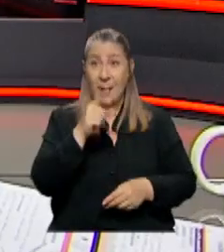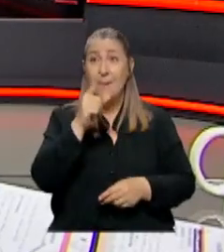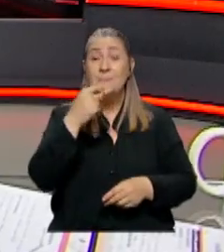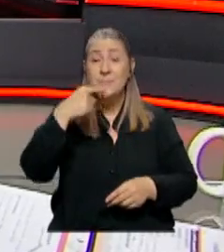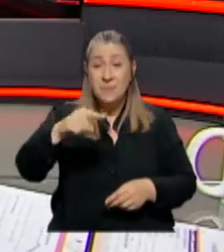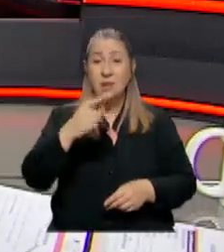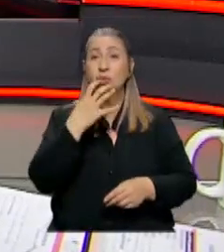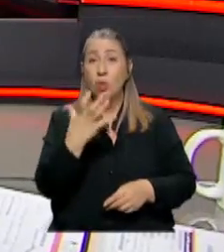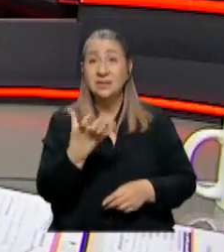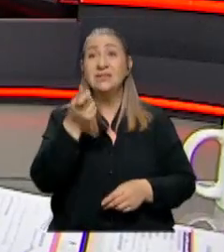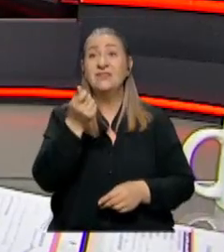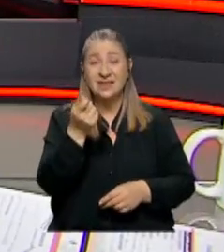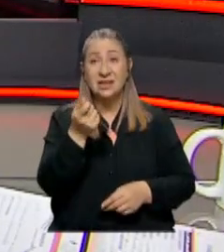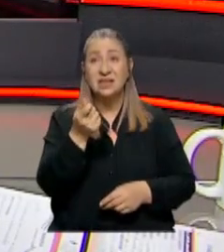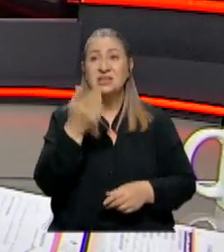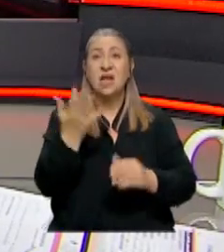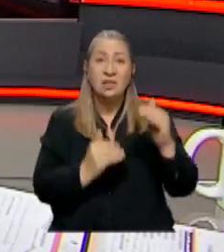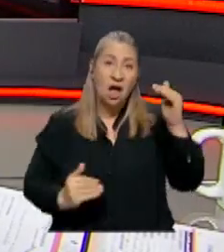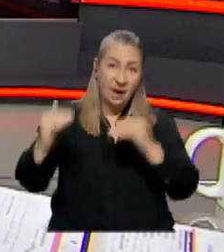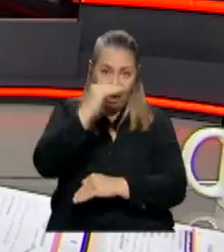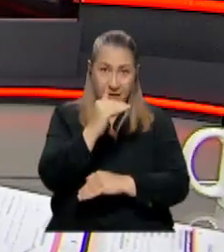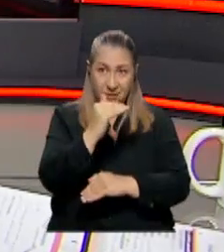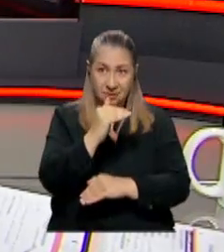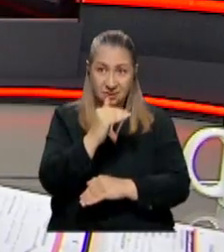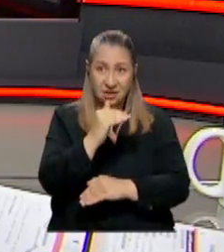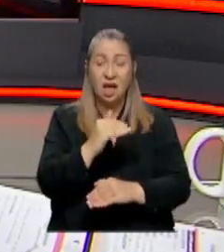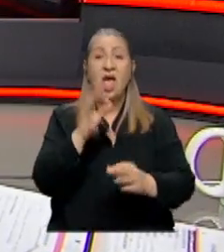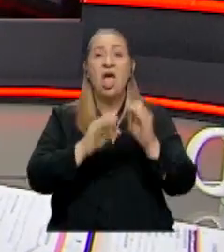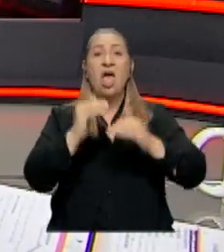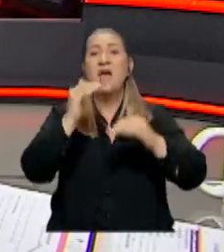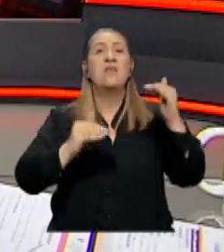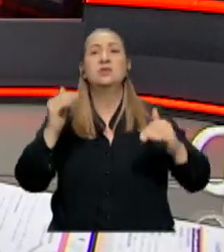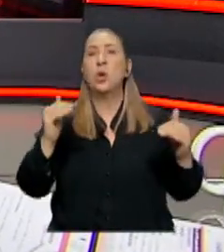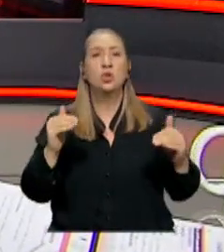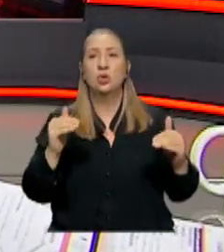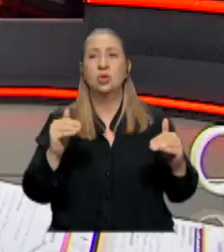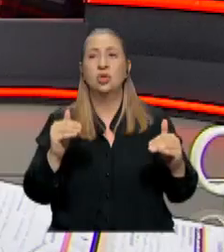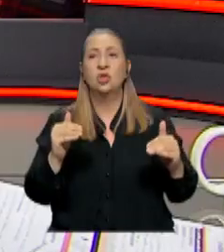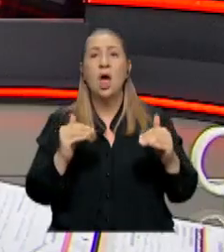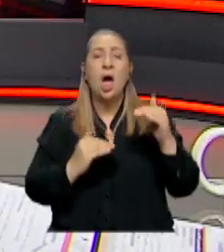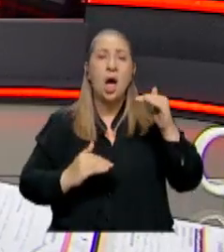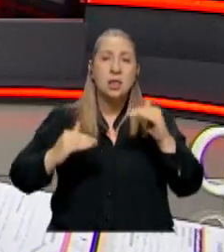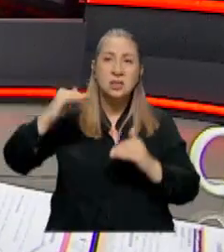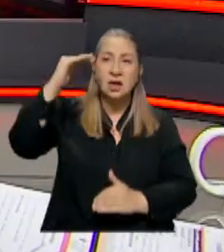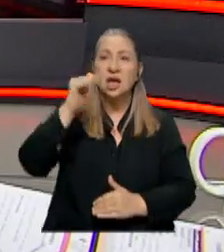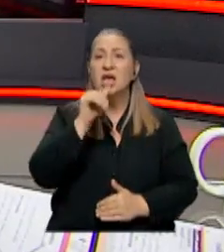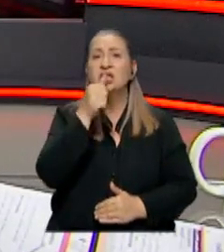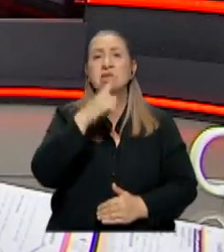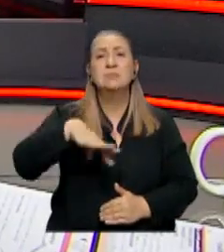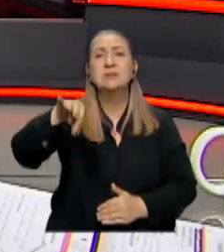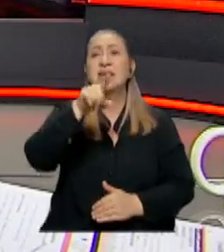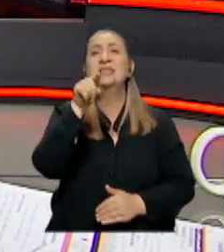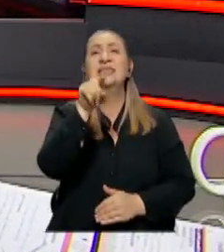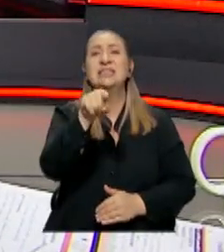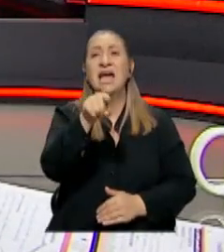biberin, domatesin fiyatı daha da artar. Enflasyon artarken hiç kimse